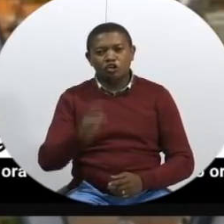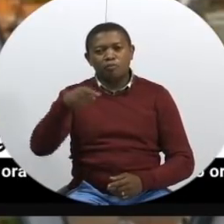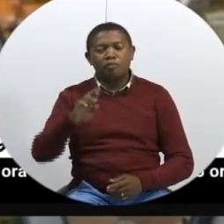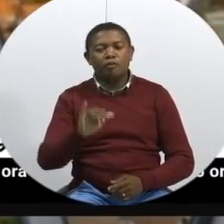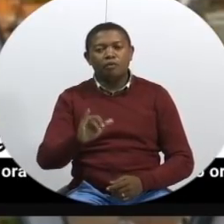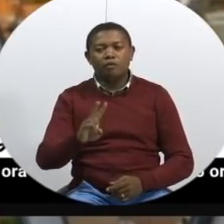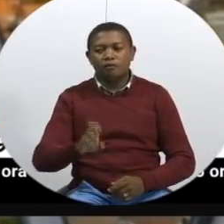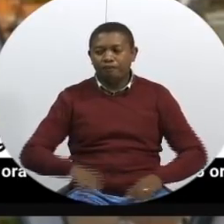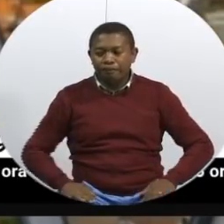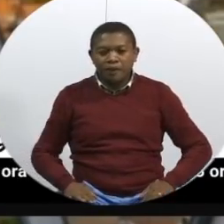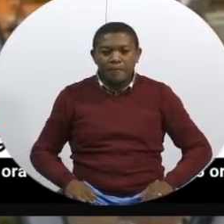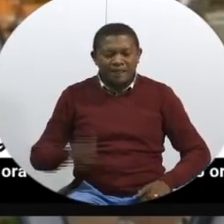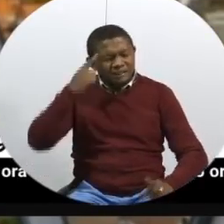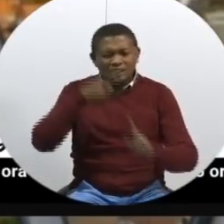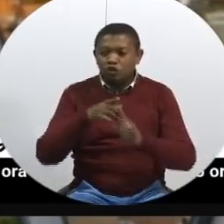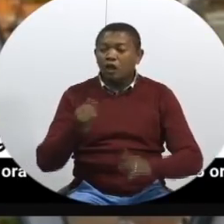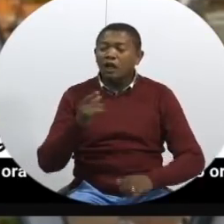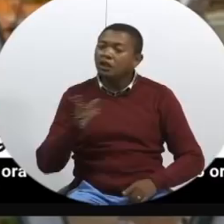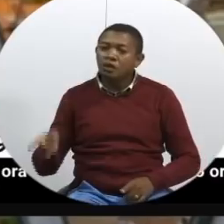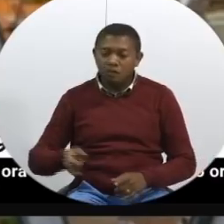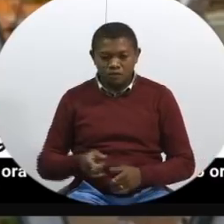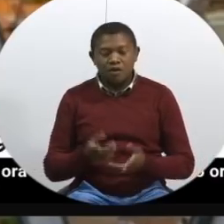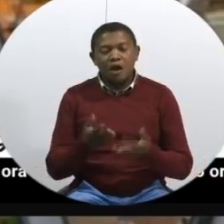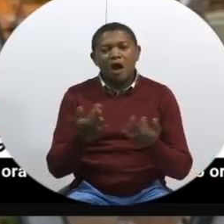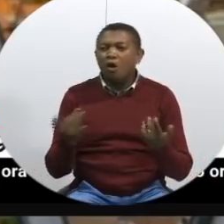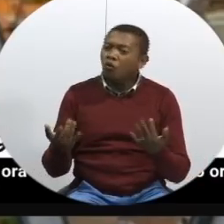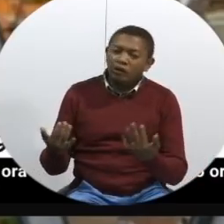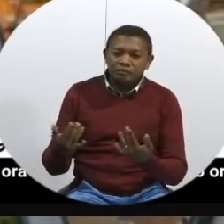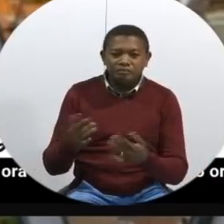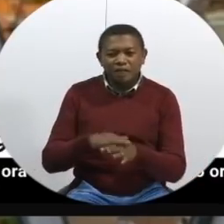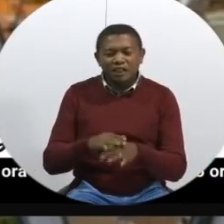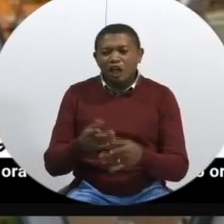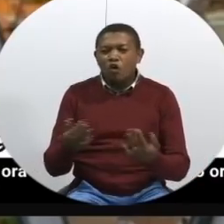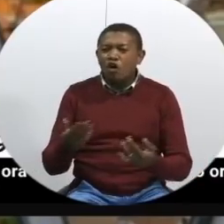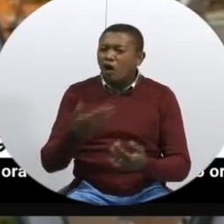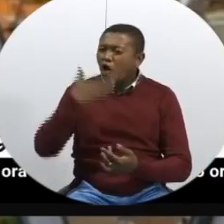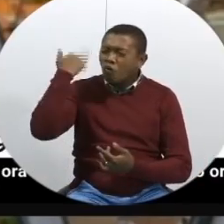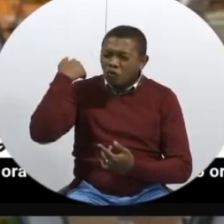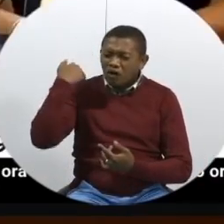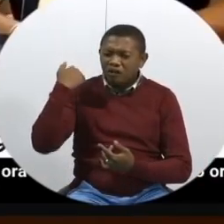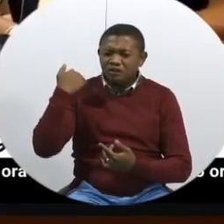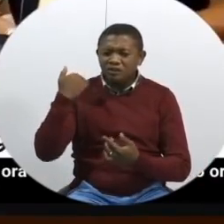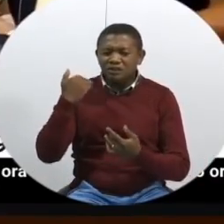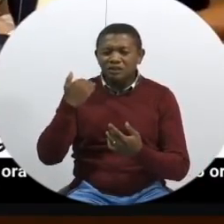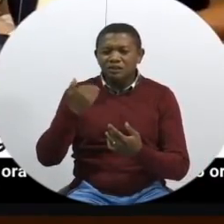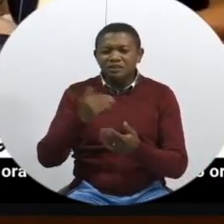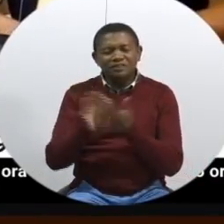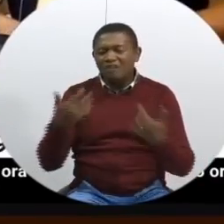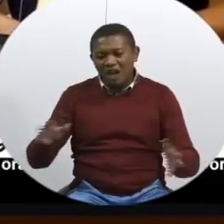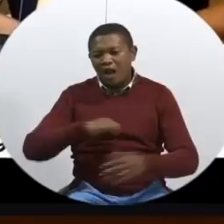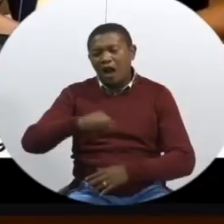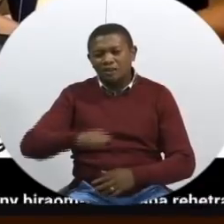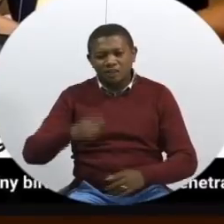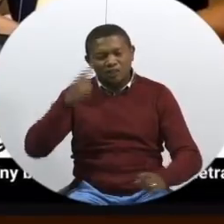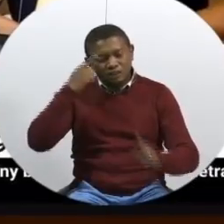amin'izany? Nytanjona amin'izany dia hoe ahoana no tsy avery asa an'ireo olona zay efa mba miasa. Nitanjotsika